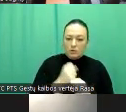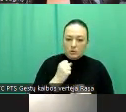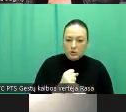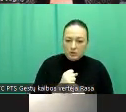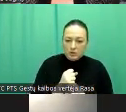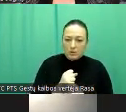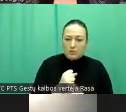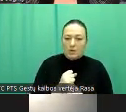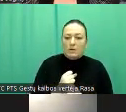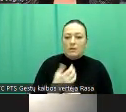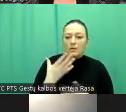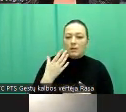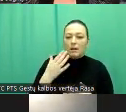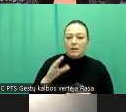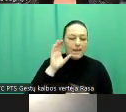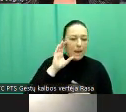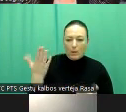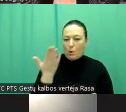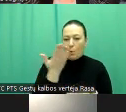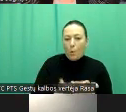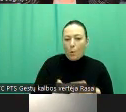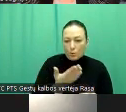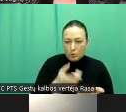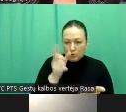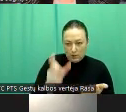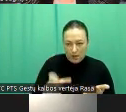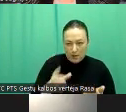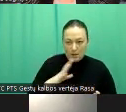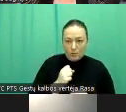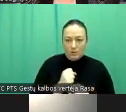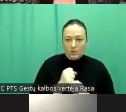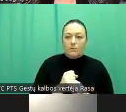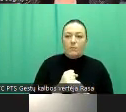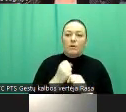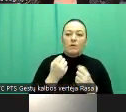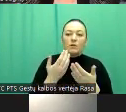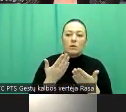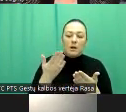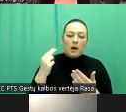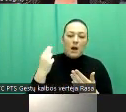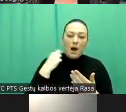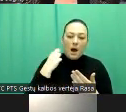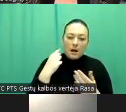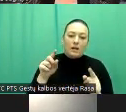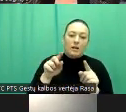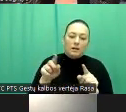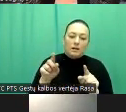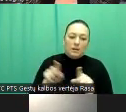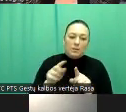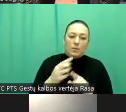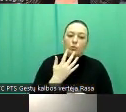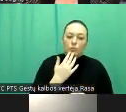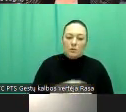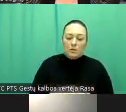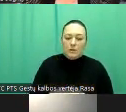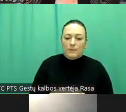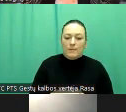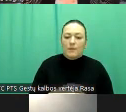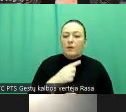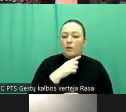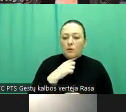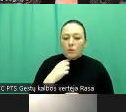nepriklausoma konsultantė ir čia, Anglijoje pas save, bet taip pat ir užsieniuose. Ir dauguma